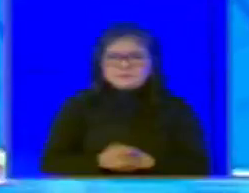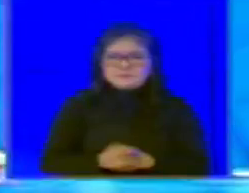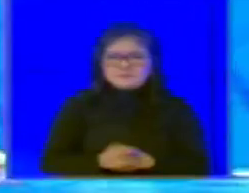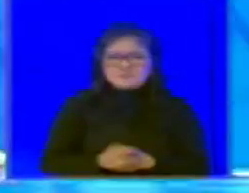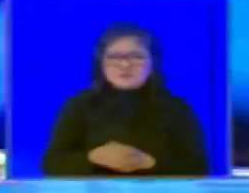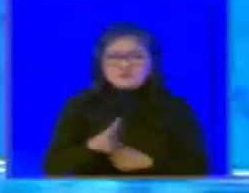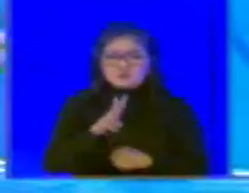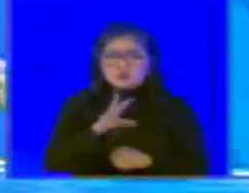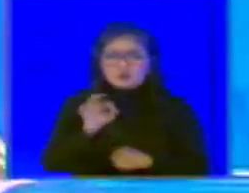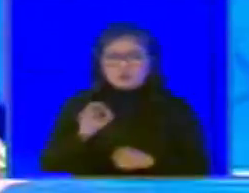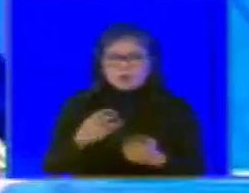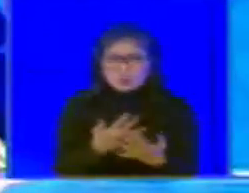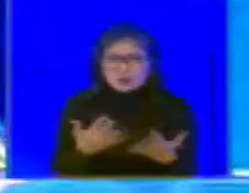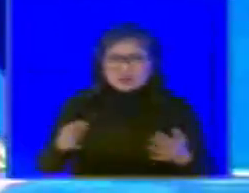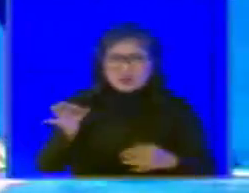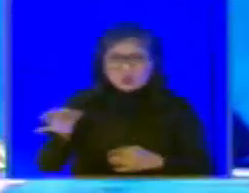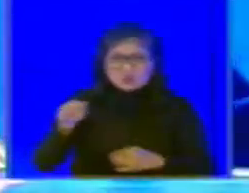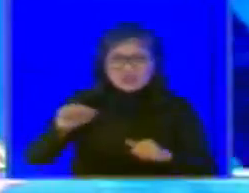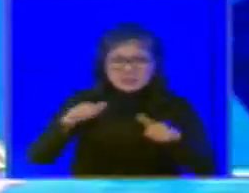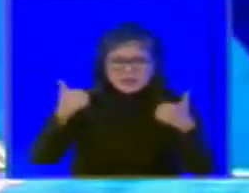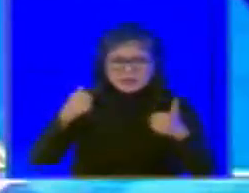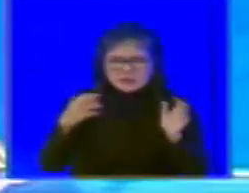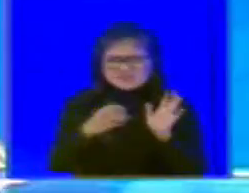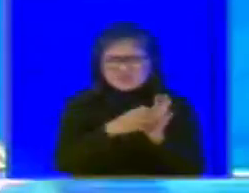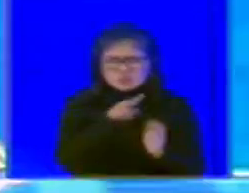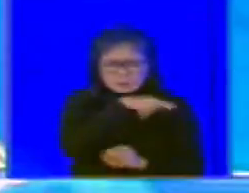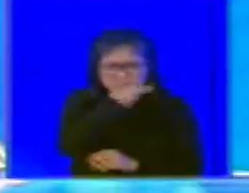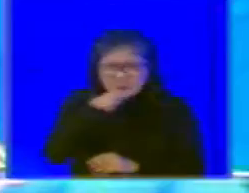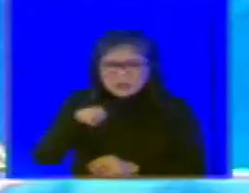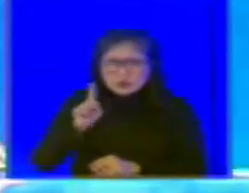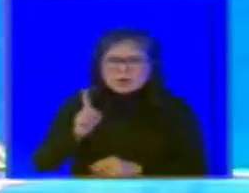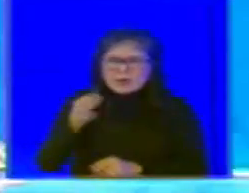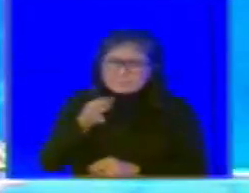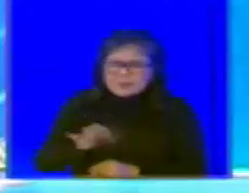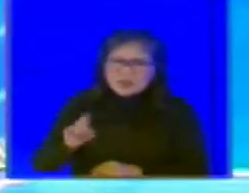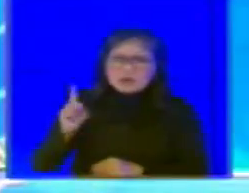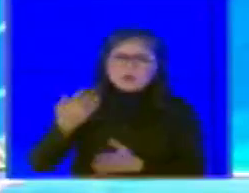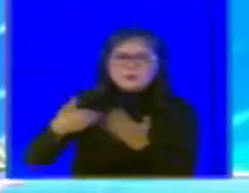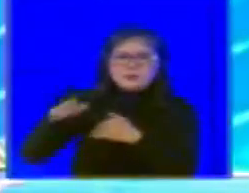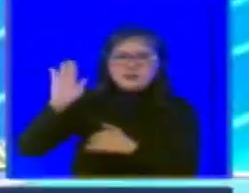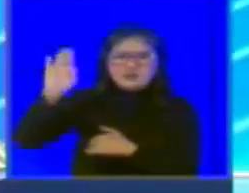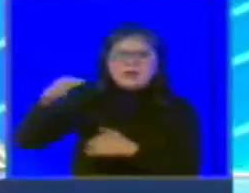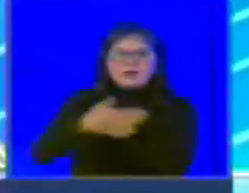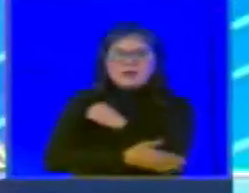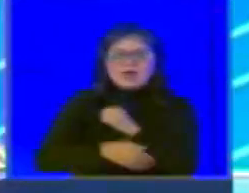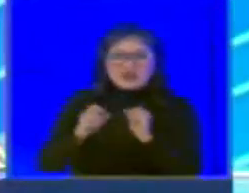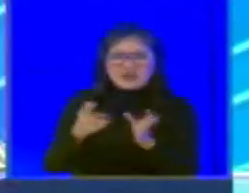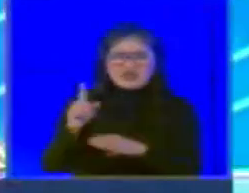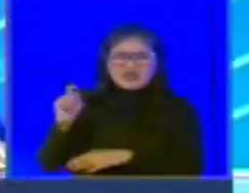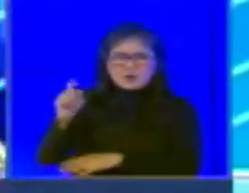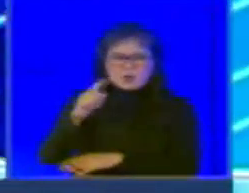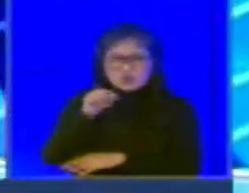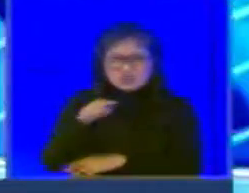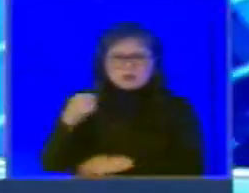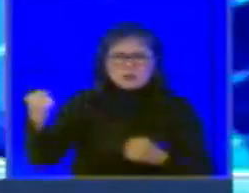Pemirsa, 20 warga Kota Tangerang yang dalam status pemantauan karena baru saja bepergian ke negara terjangkit corona telah melalui pemeriksaan